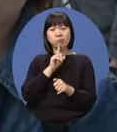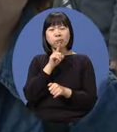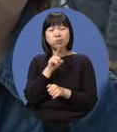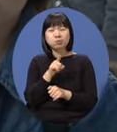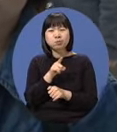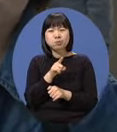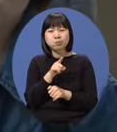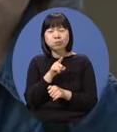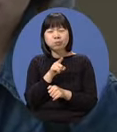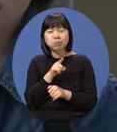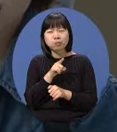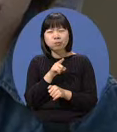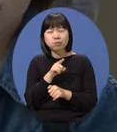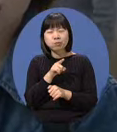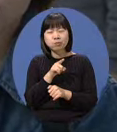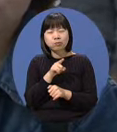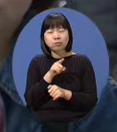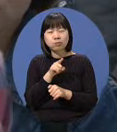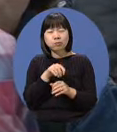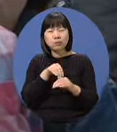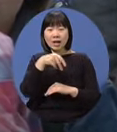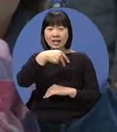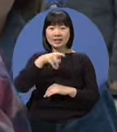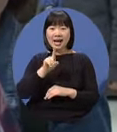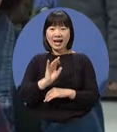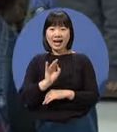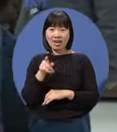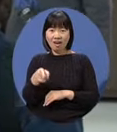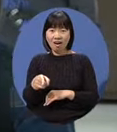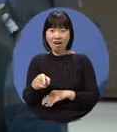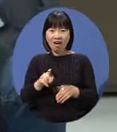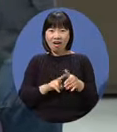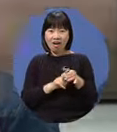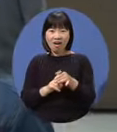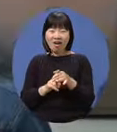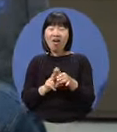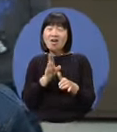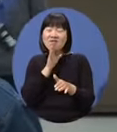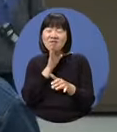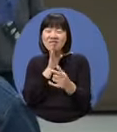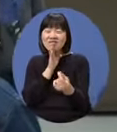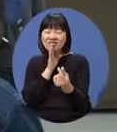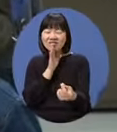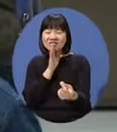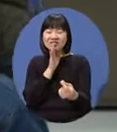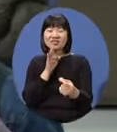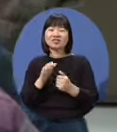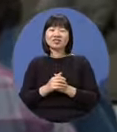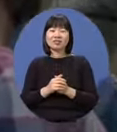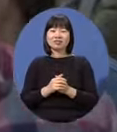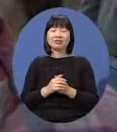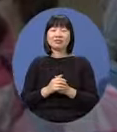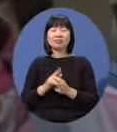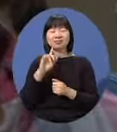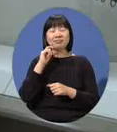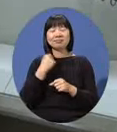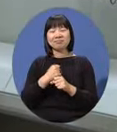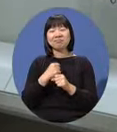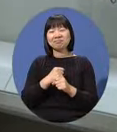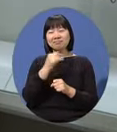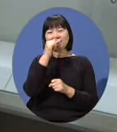거? 무슨 껍질이야? 상어! 맞았어요! 정답입니다. 상어 가죽으로 앞에 장식한